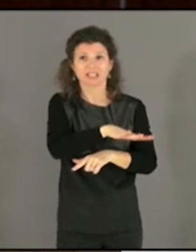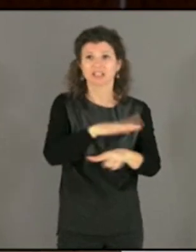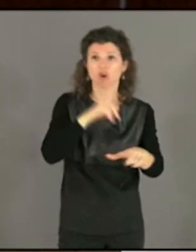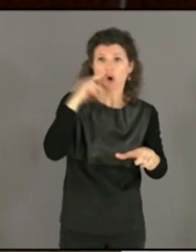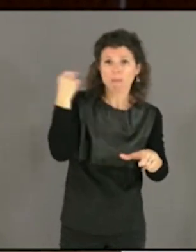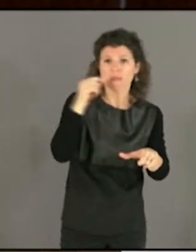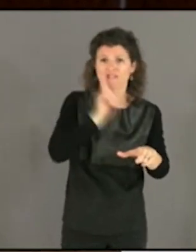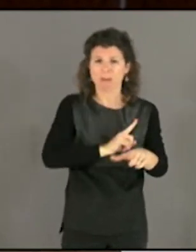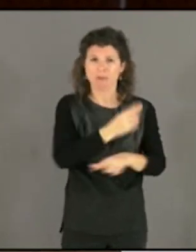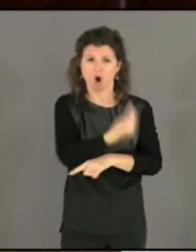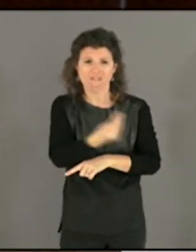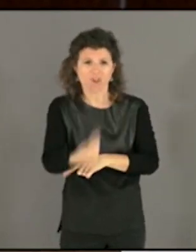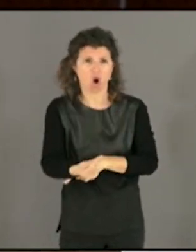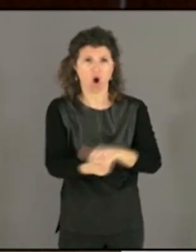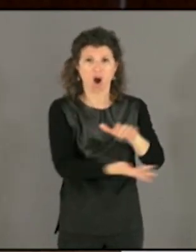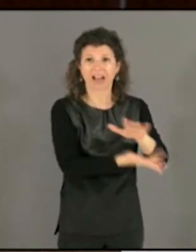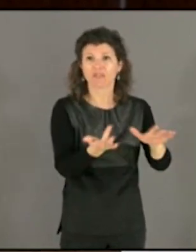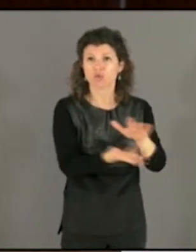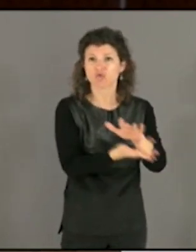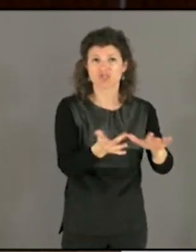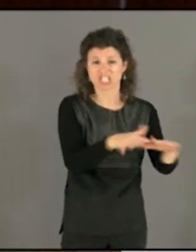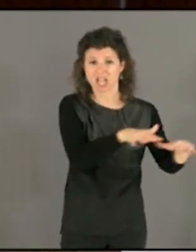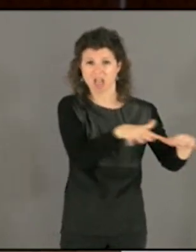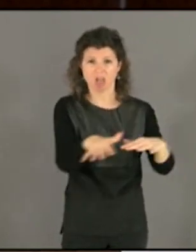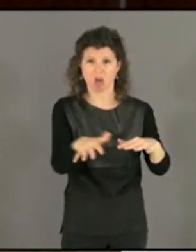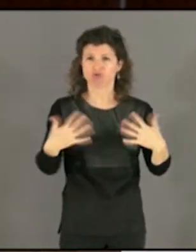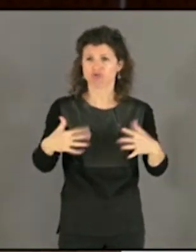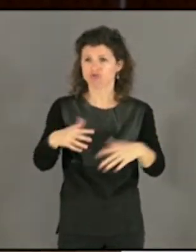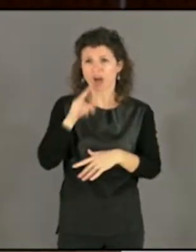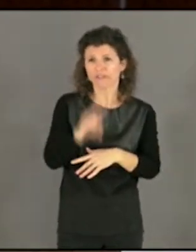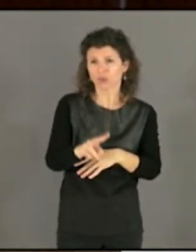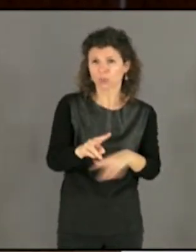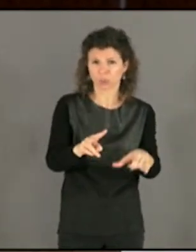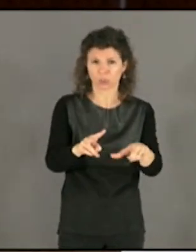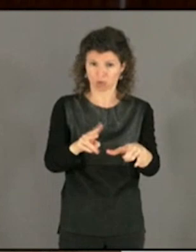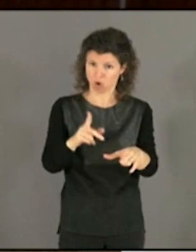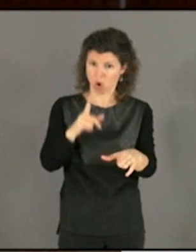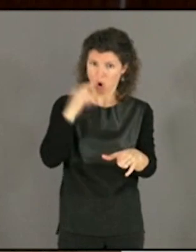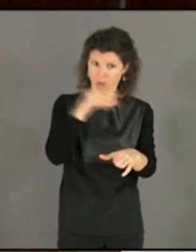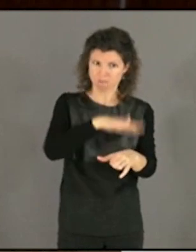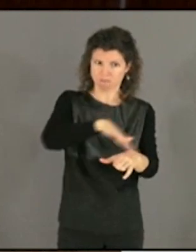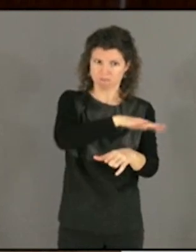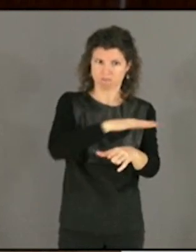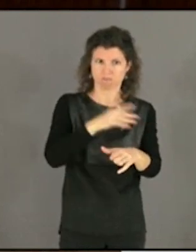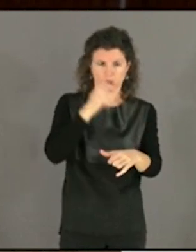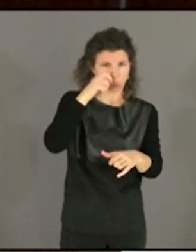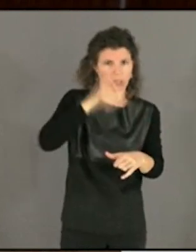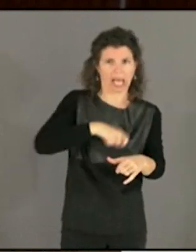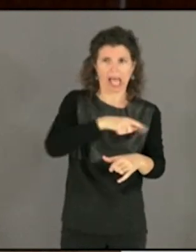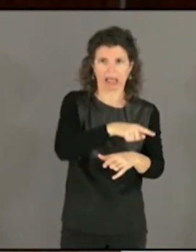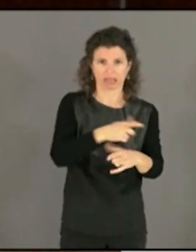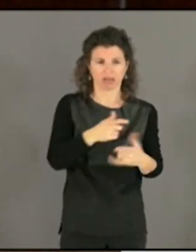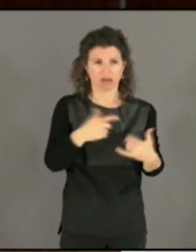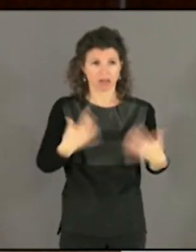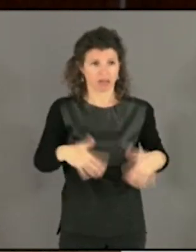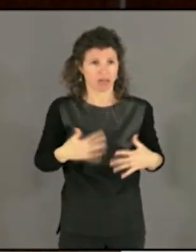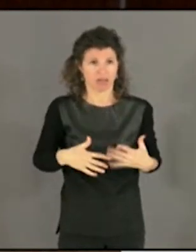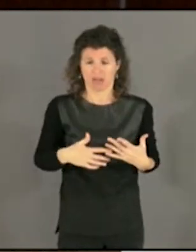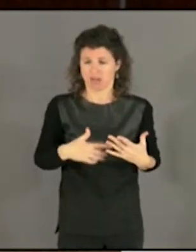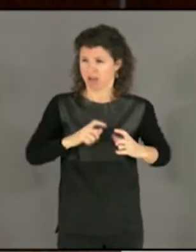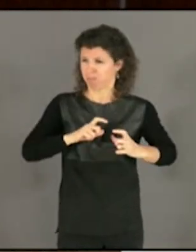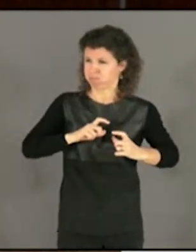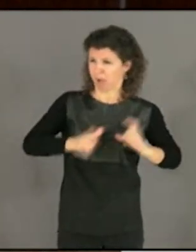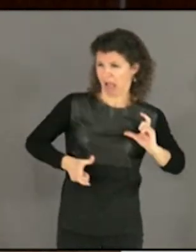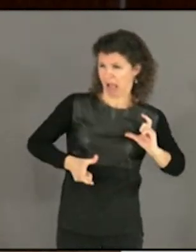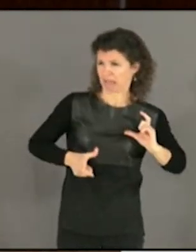réfugiés. Vous avez vu comme moi les images de ces hommes, de ces Ukrainiens qui, le cœur brisé,